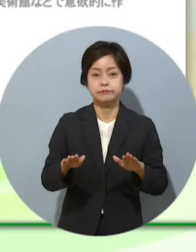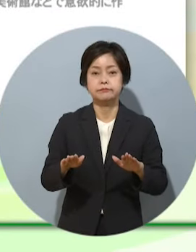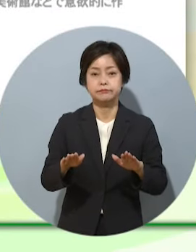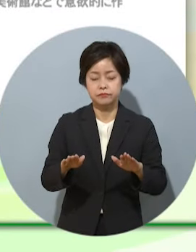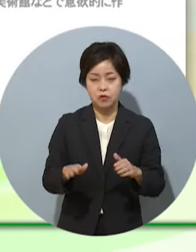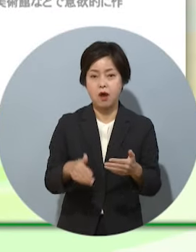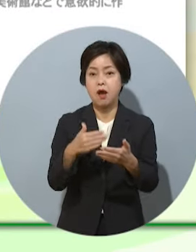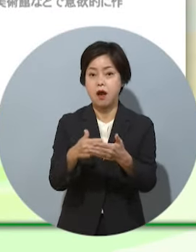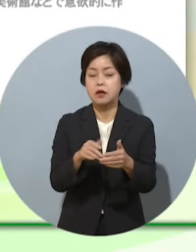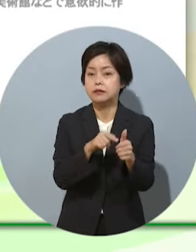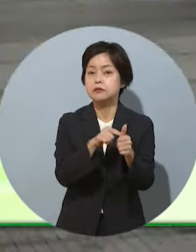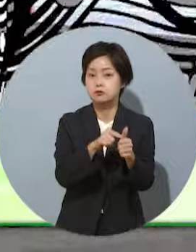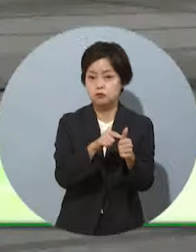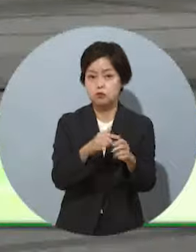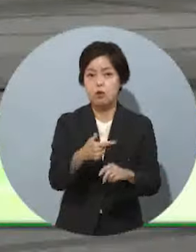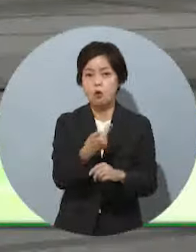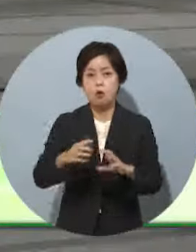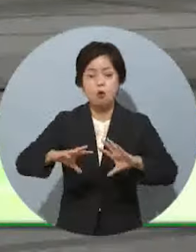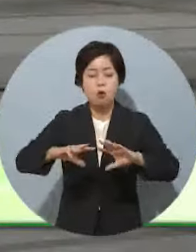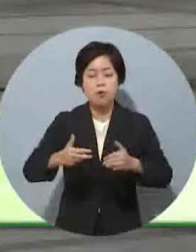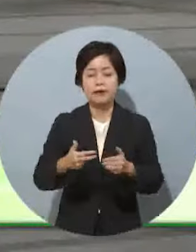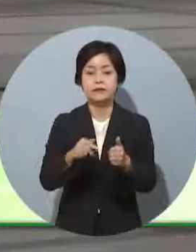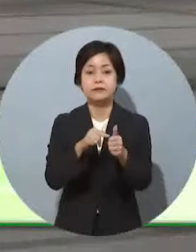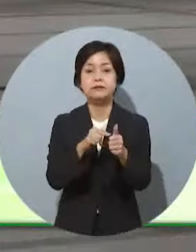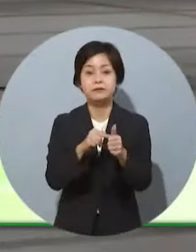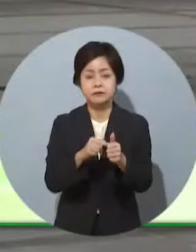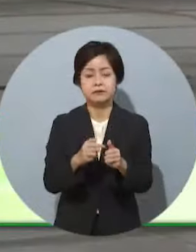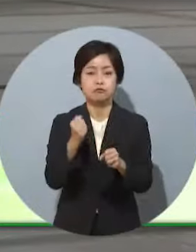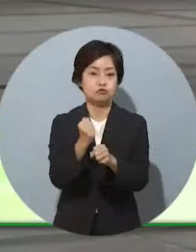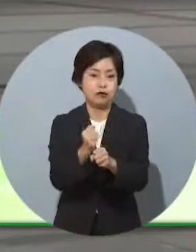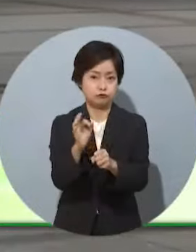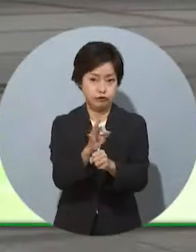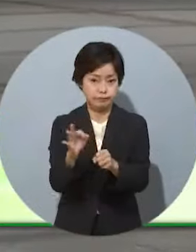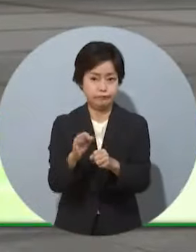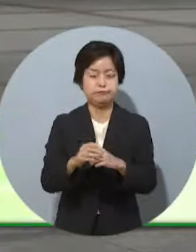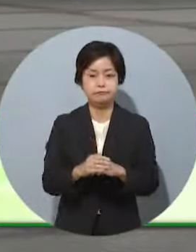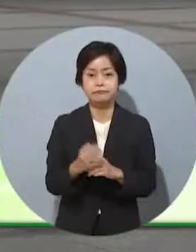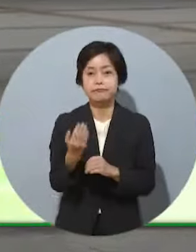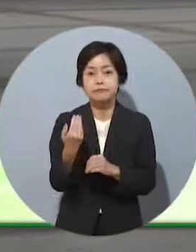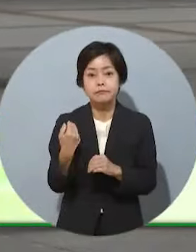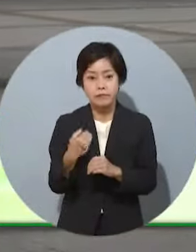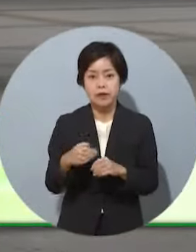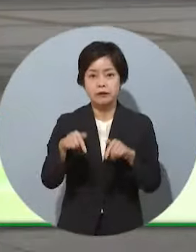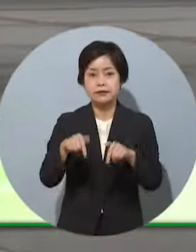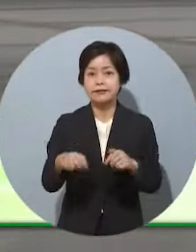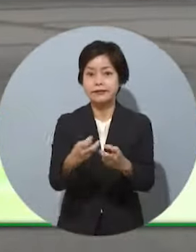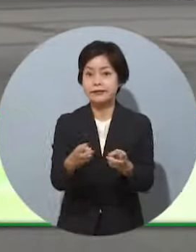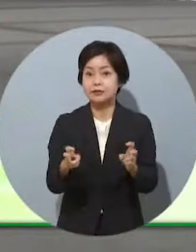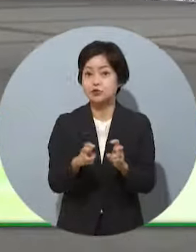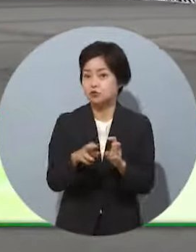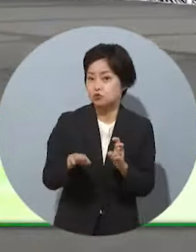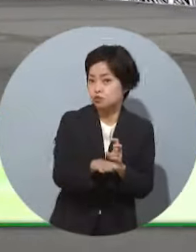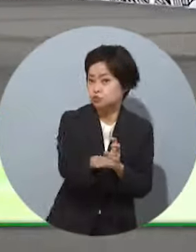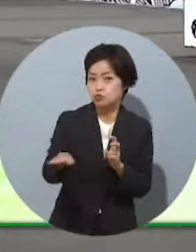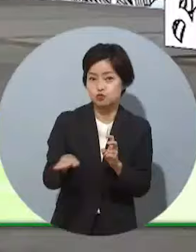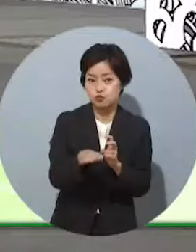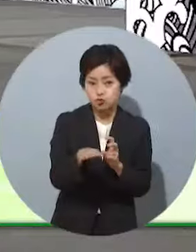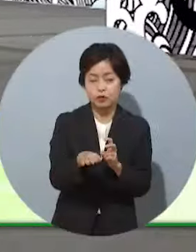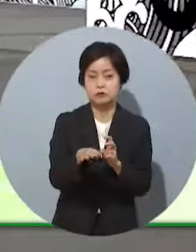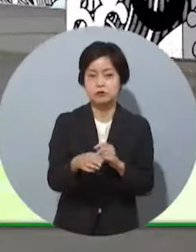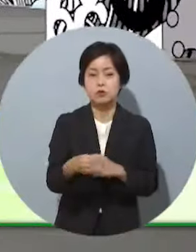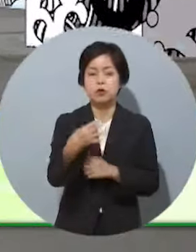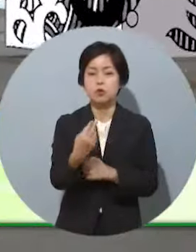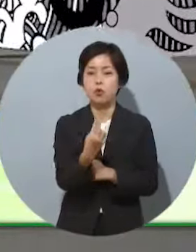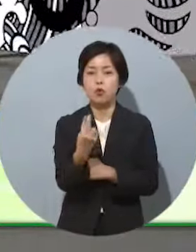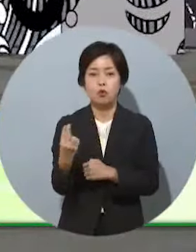アーティスト大牧伸二さんによる新作アートで、西新宿の一帯がかつて淀